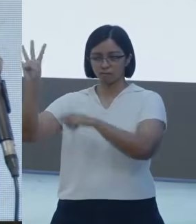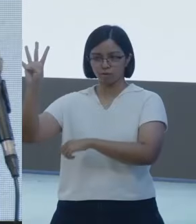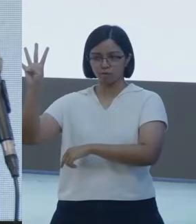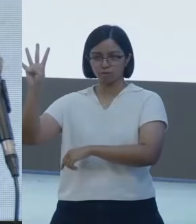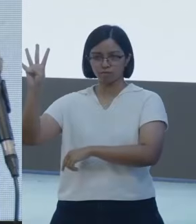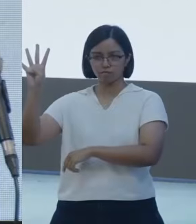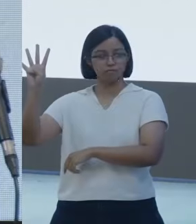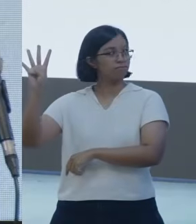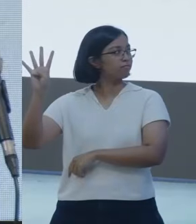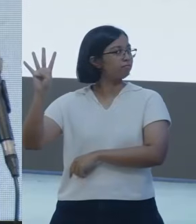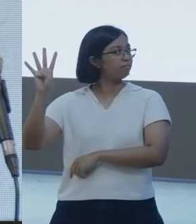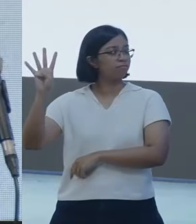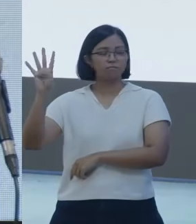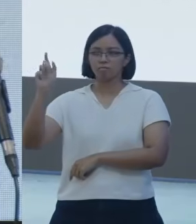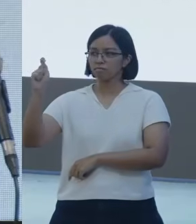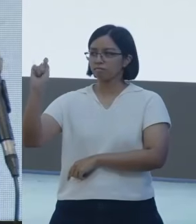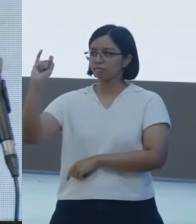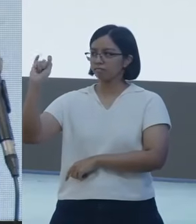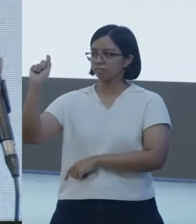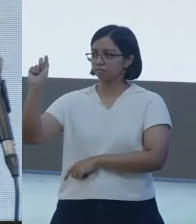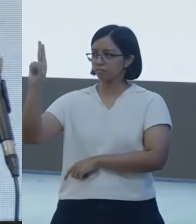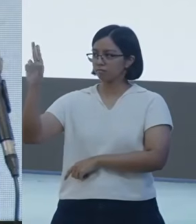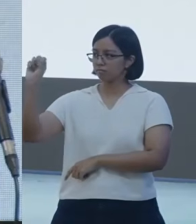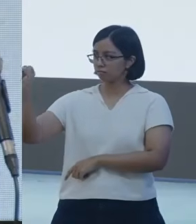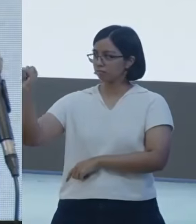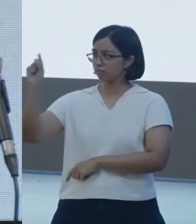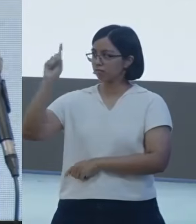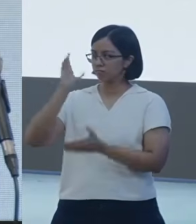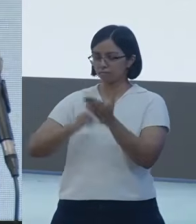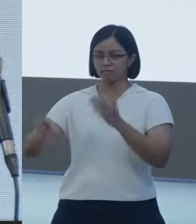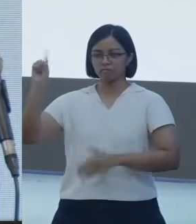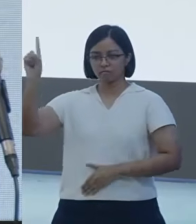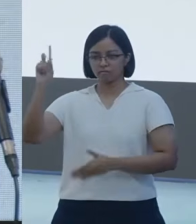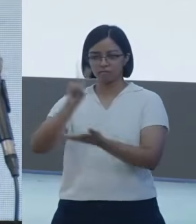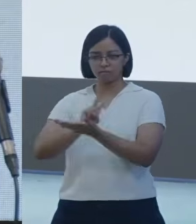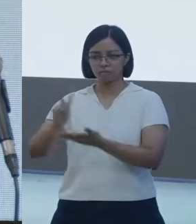4. Titus 1, 1 to 4.